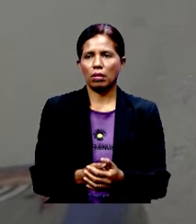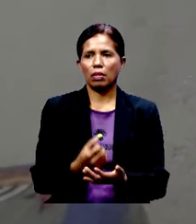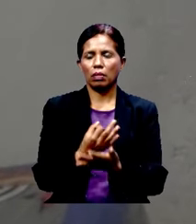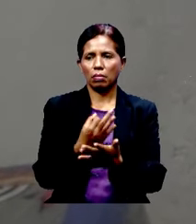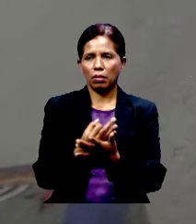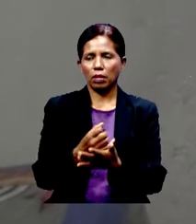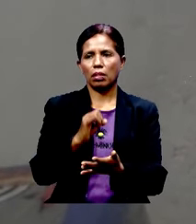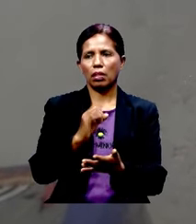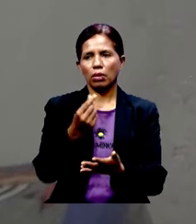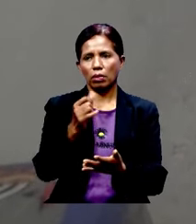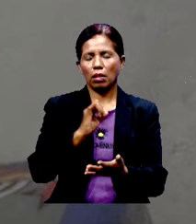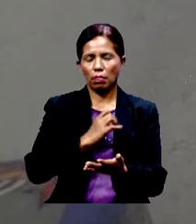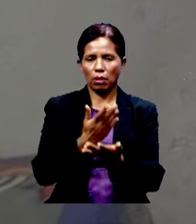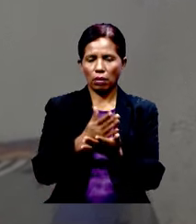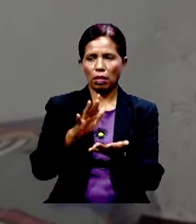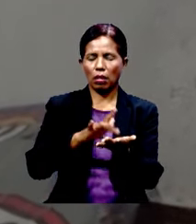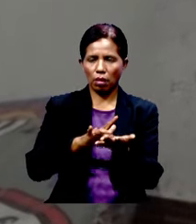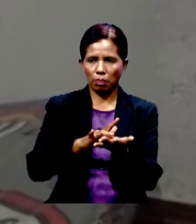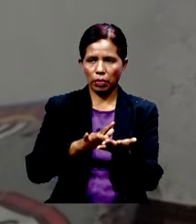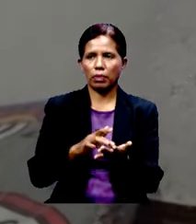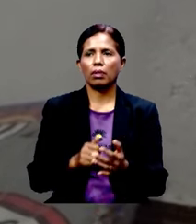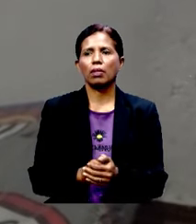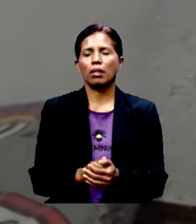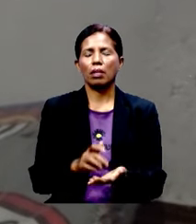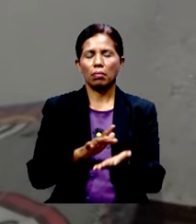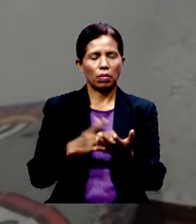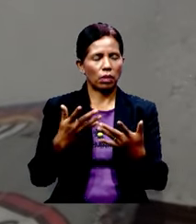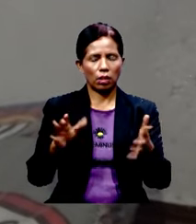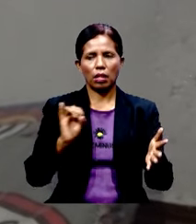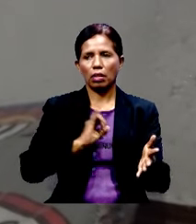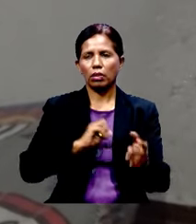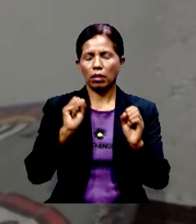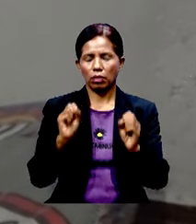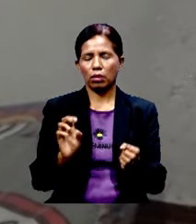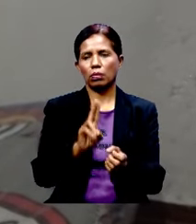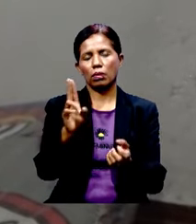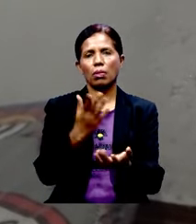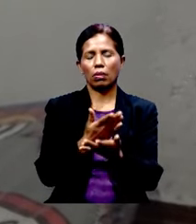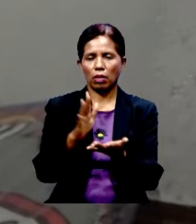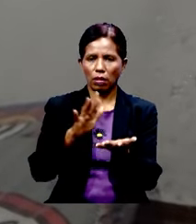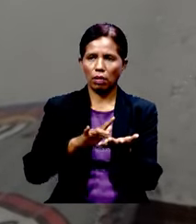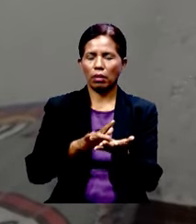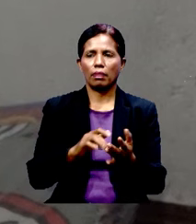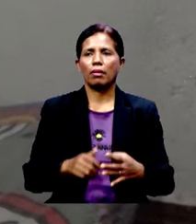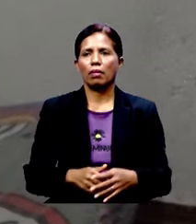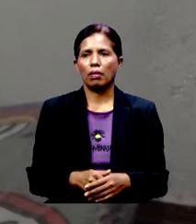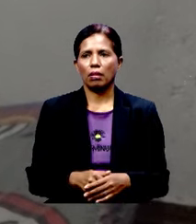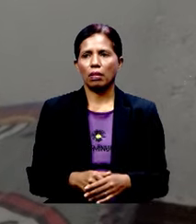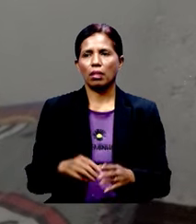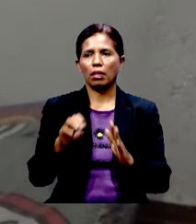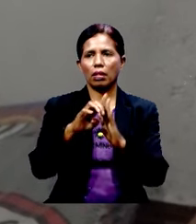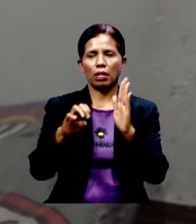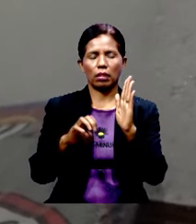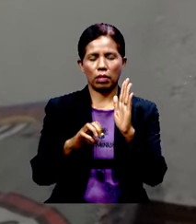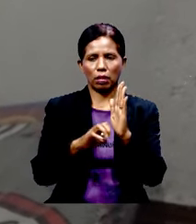an perahu bila sosa hai moruk yuri. Hai moruk na bila ya hau tengka sa ila sosa. Sela istaru mo isela ya